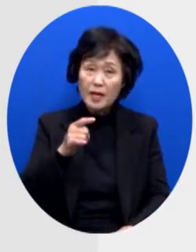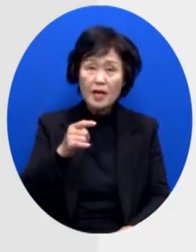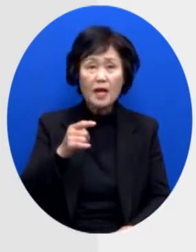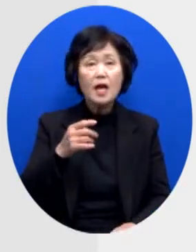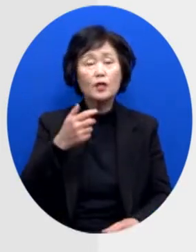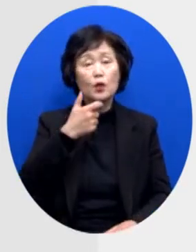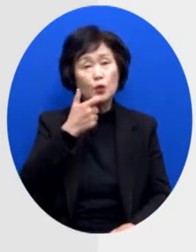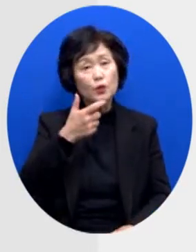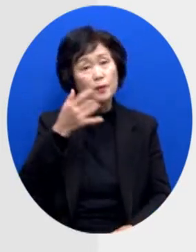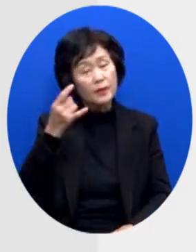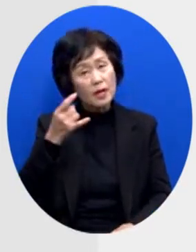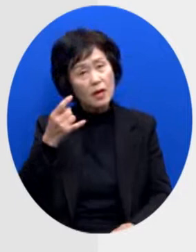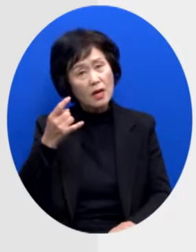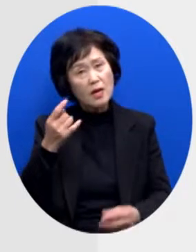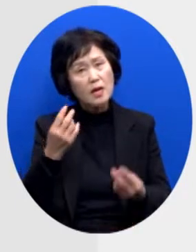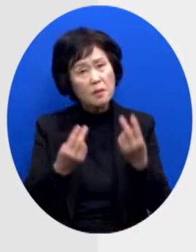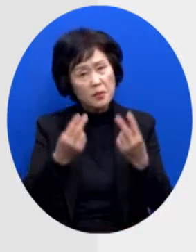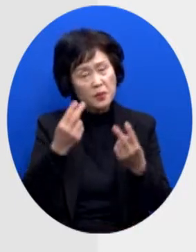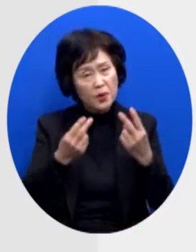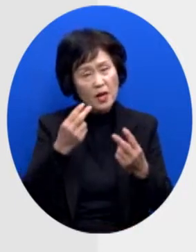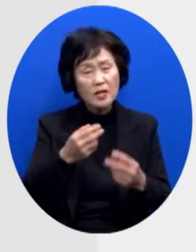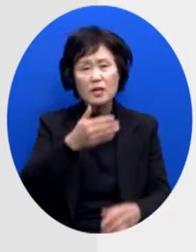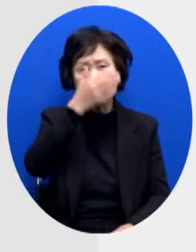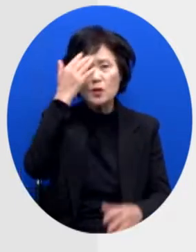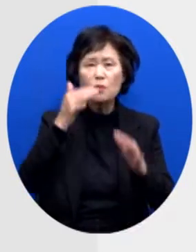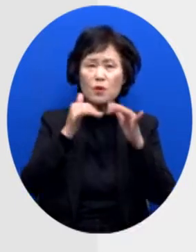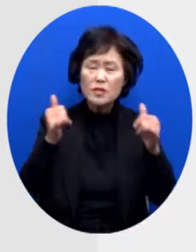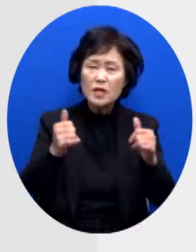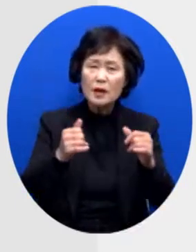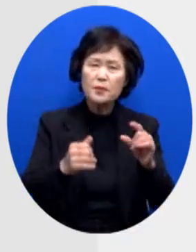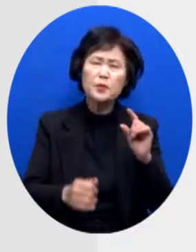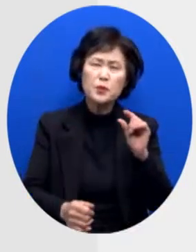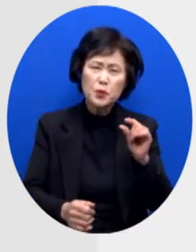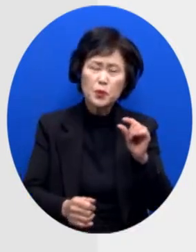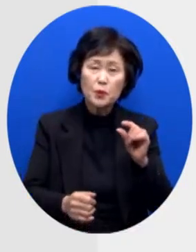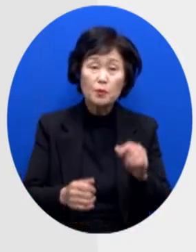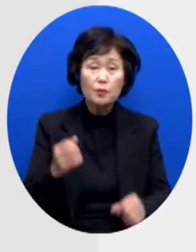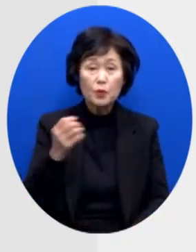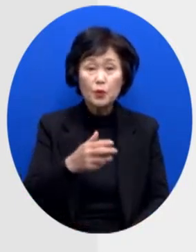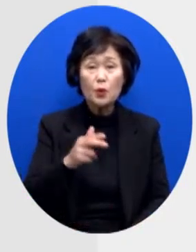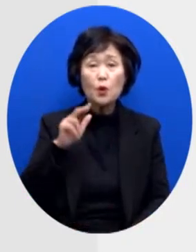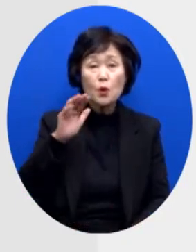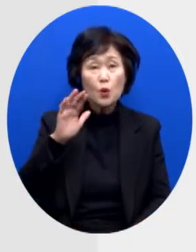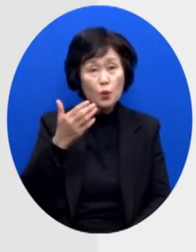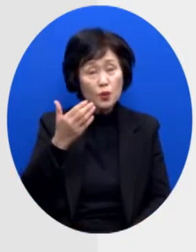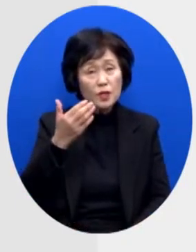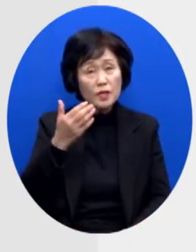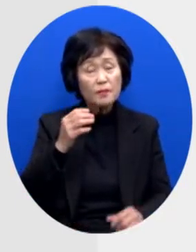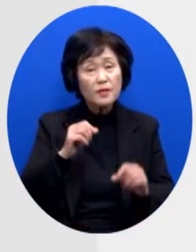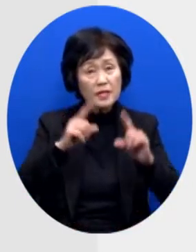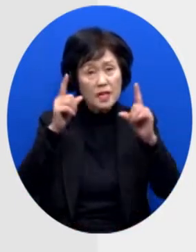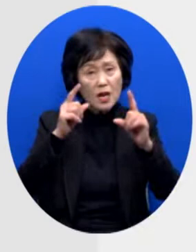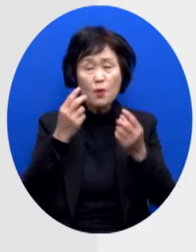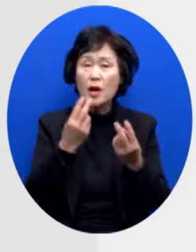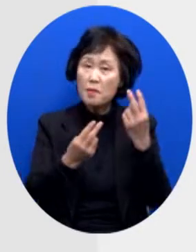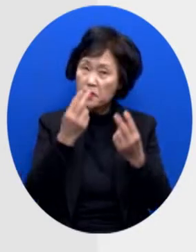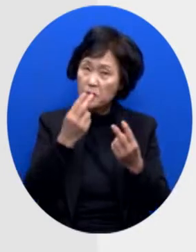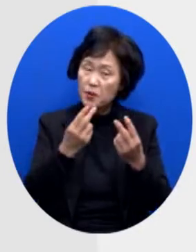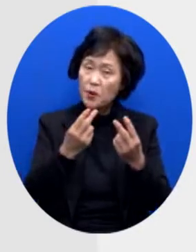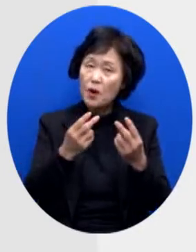21% 인 것에 비해 턱없이 잡습니다 또 90년대 비율 과 비교하면 뚜렷한 고령화 흐름을 볼 수